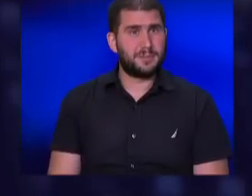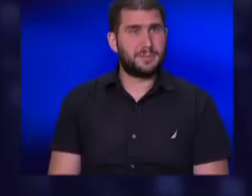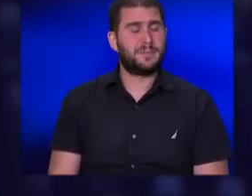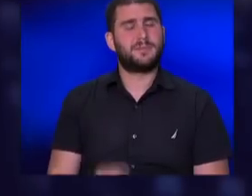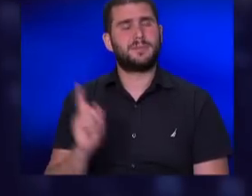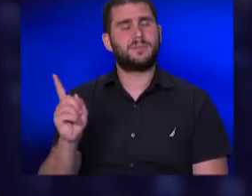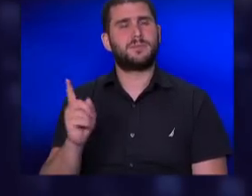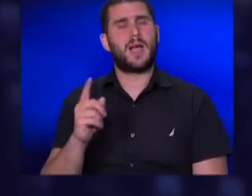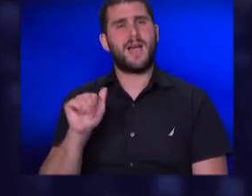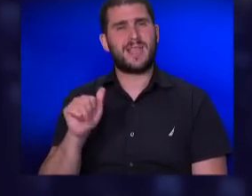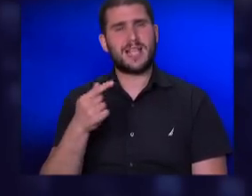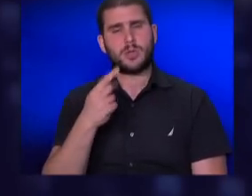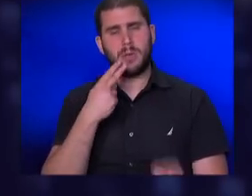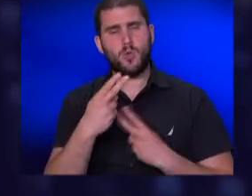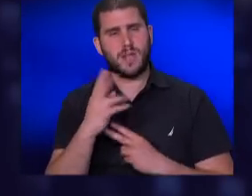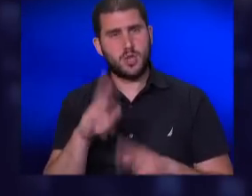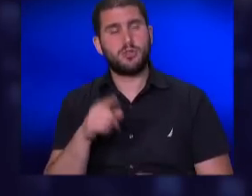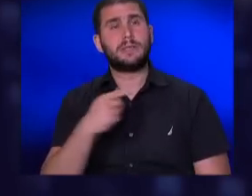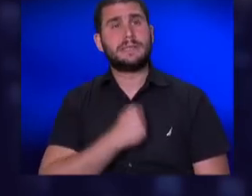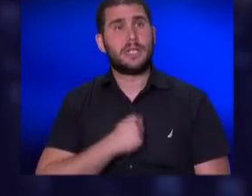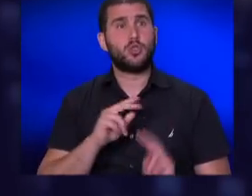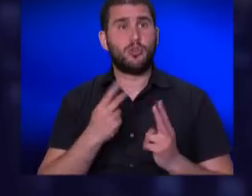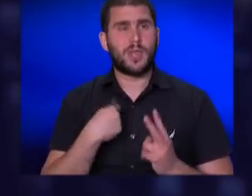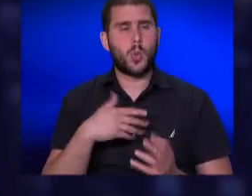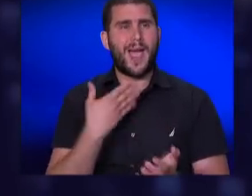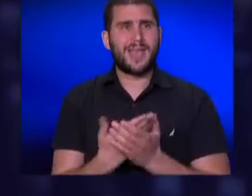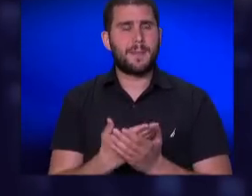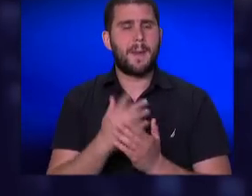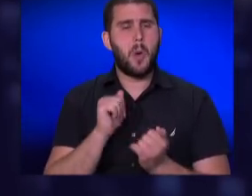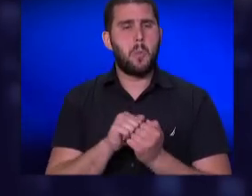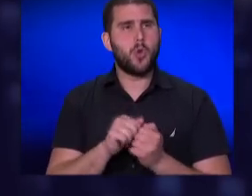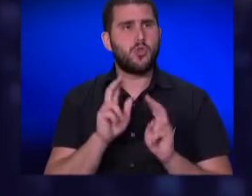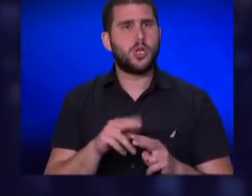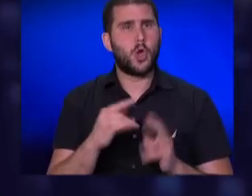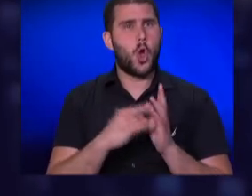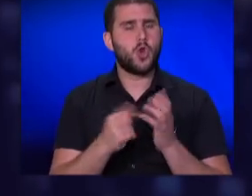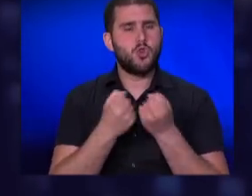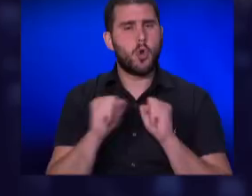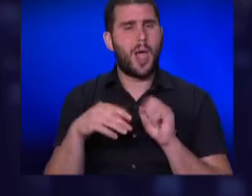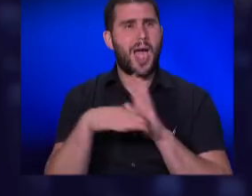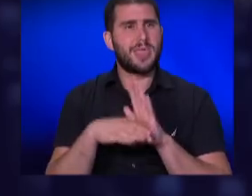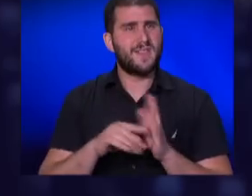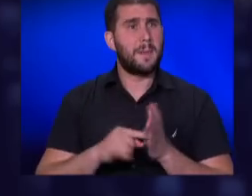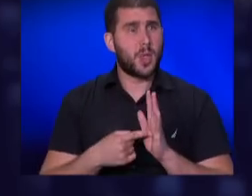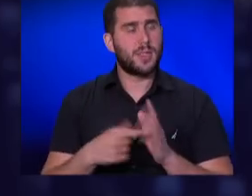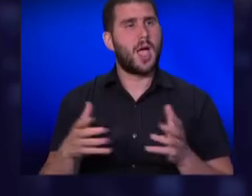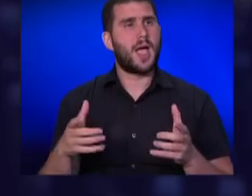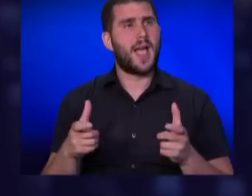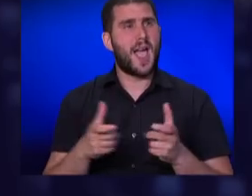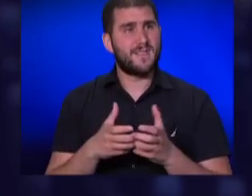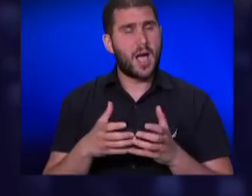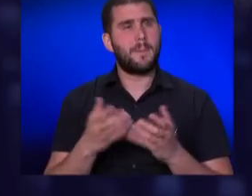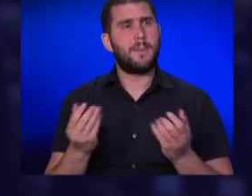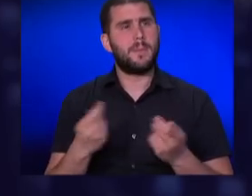מטעמו של אביתר גרוס נמסר לנו בתגובה, צר לי ששוב אנו עדים לבורות שקיימת סביב חוק שחרור על תנאי ומטרותיו. חברה מתוקנת צריכה